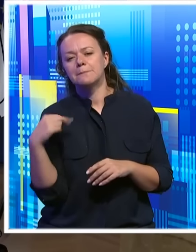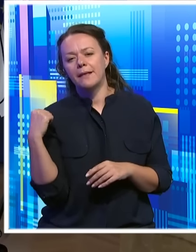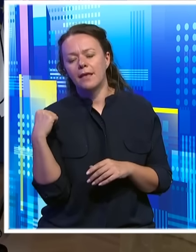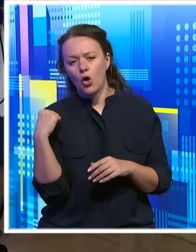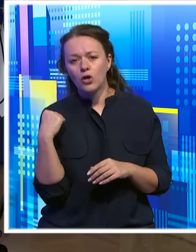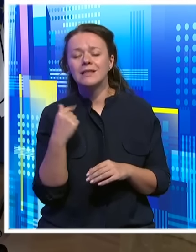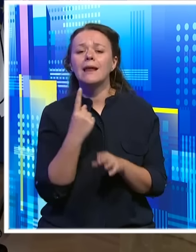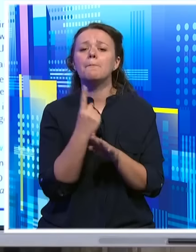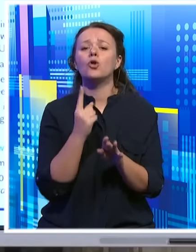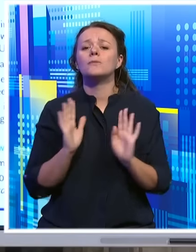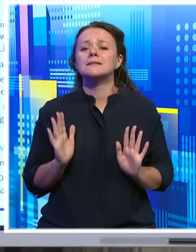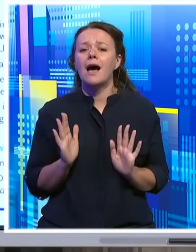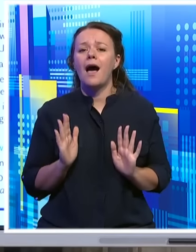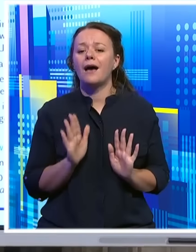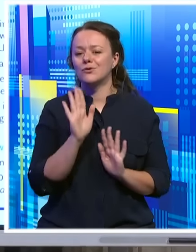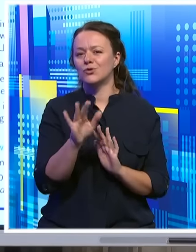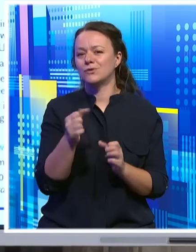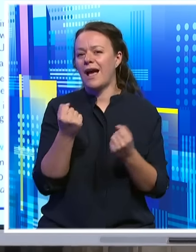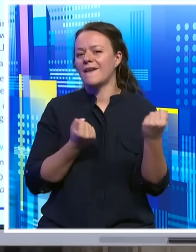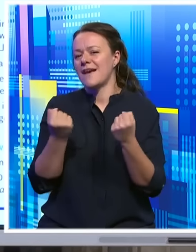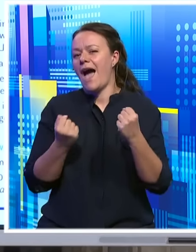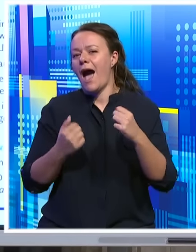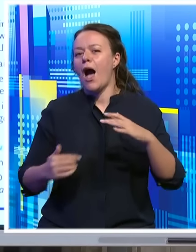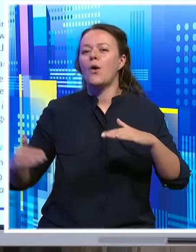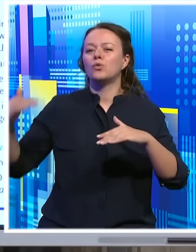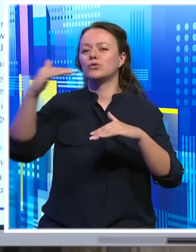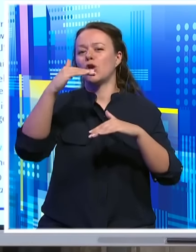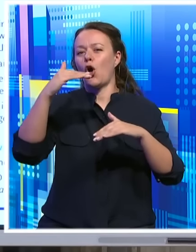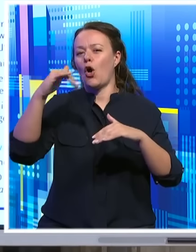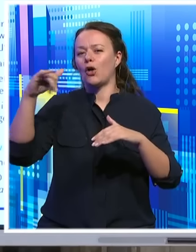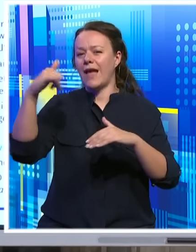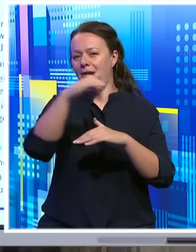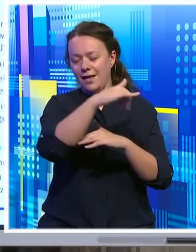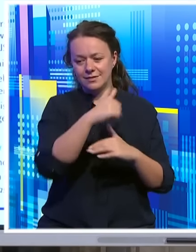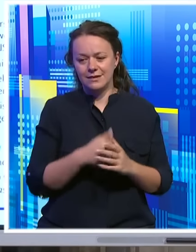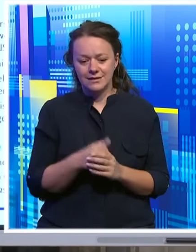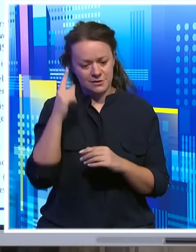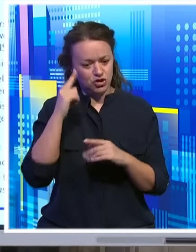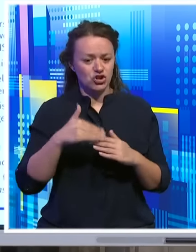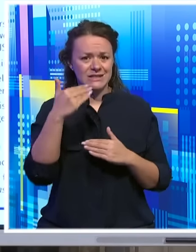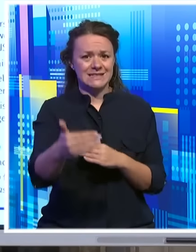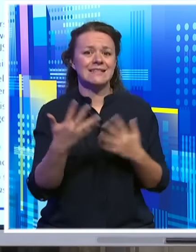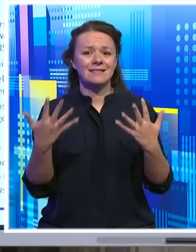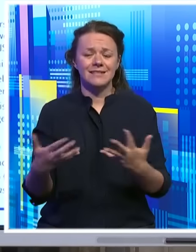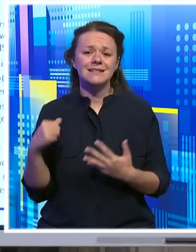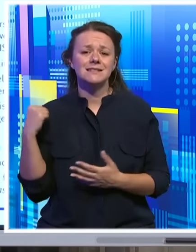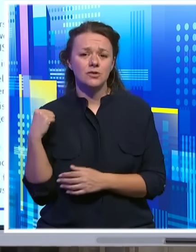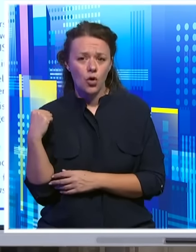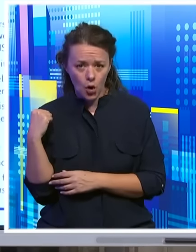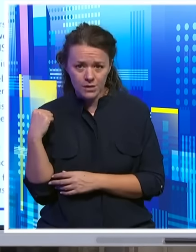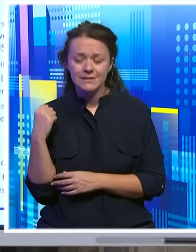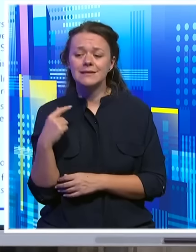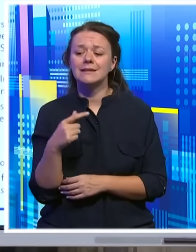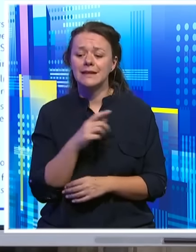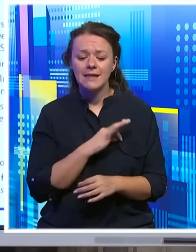satu takvih automobila koji će da lete iznad Beograda. Dakle, to je za samo 10 godina. Za samo 10 godina imat ćemo